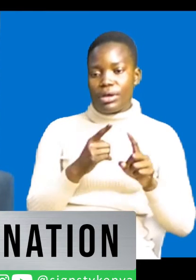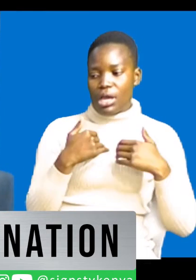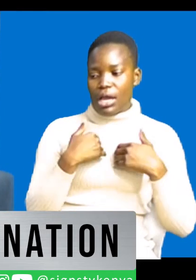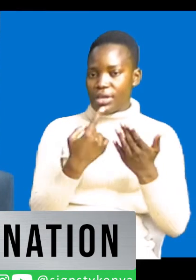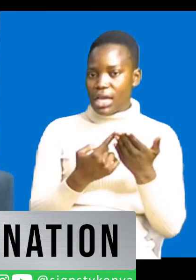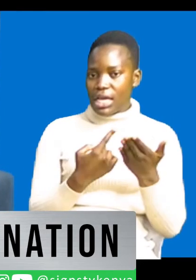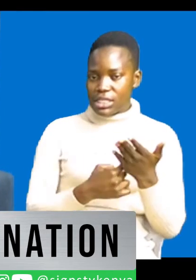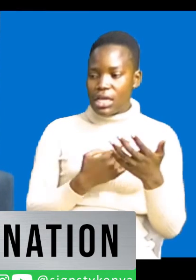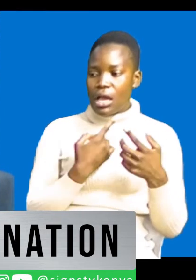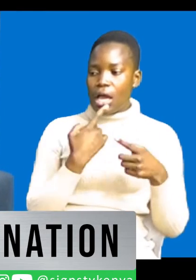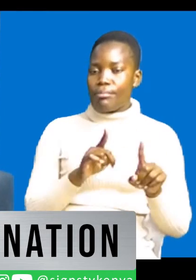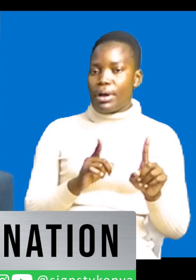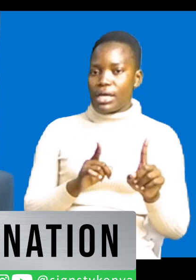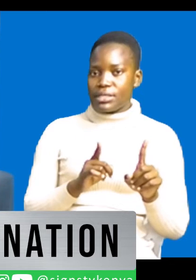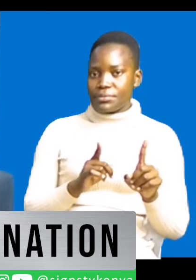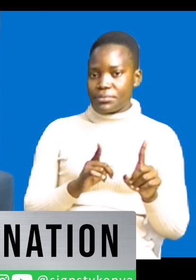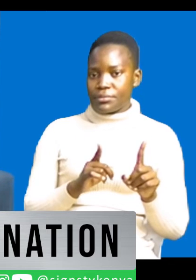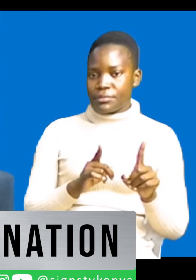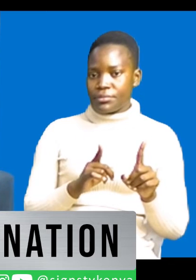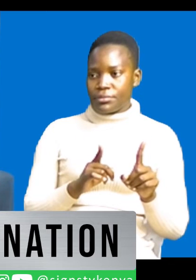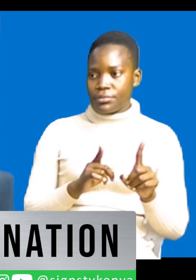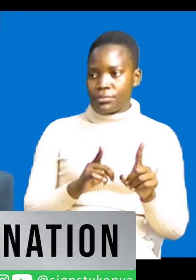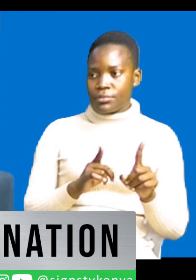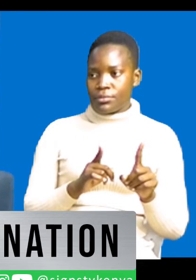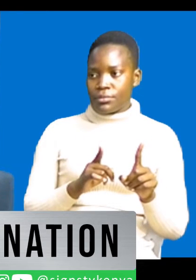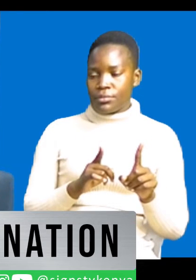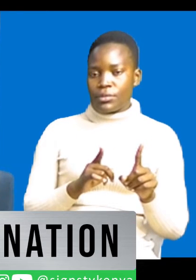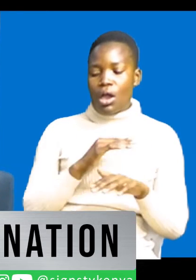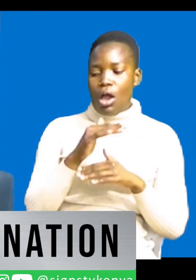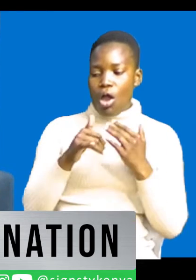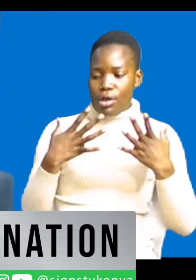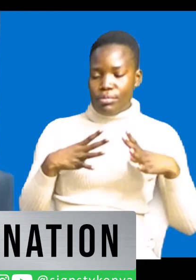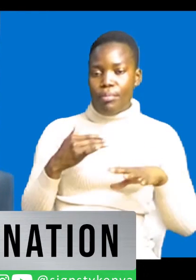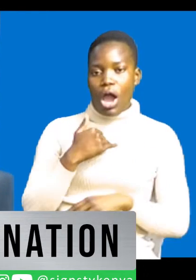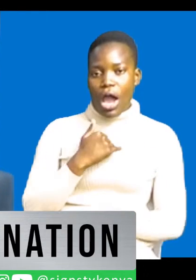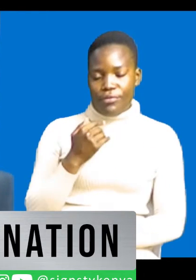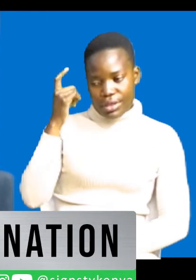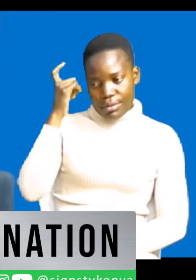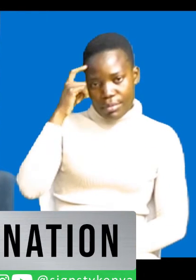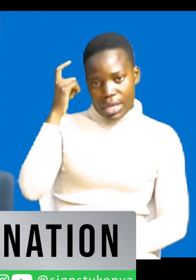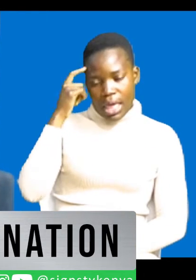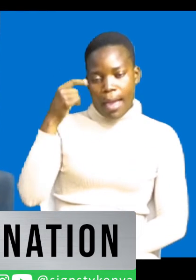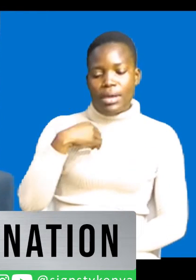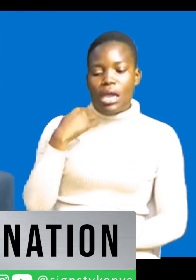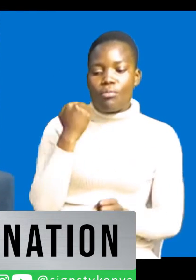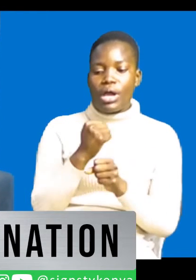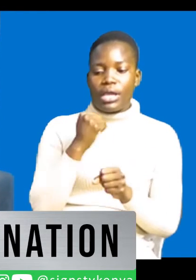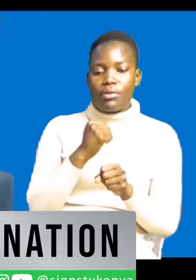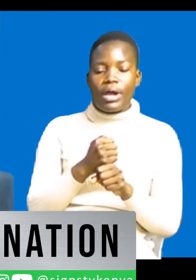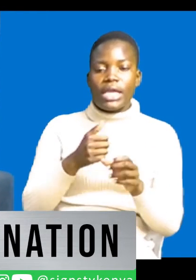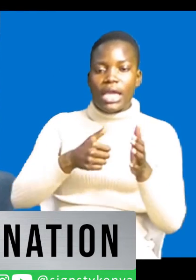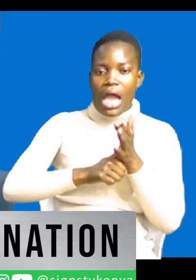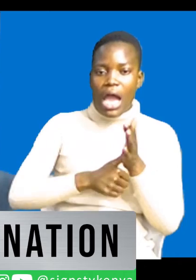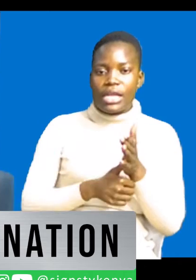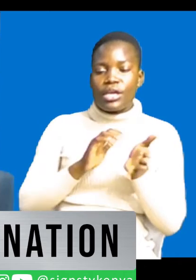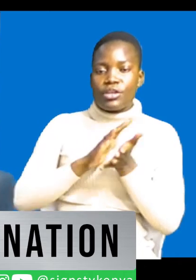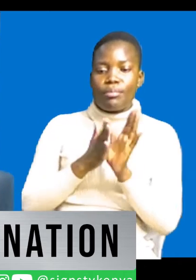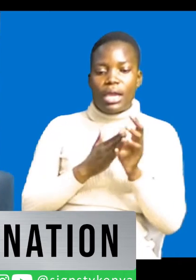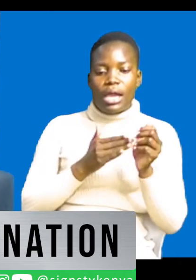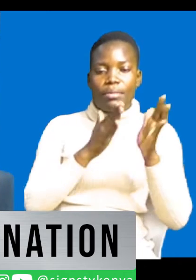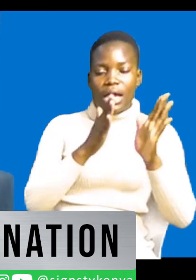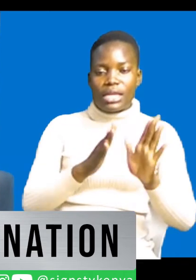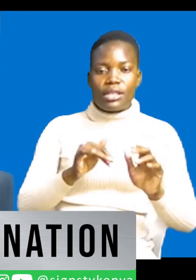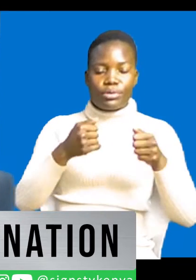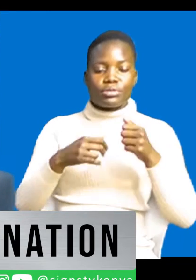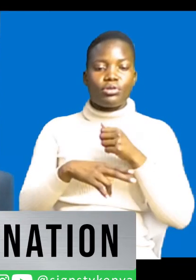discussion. But you know, already kila mtu ako na hiyo mentality na ngangana niingie hapo hata mimi ni